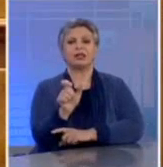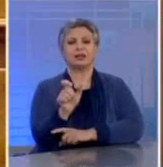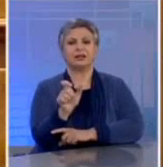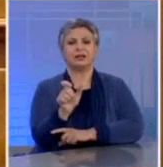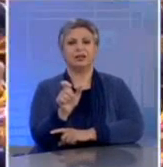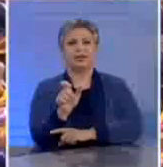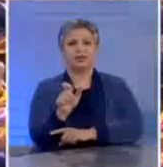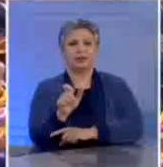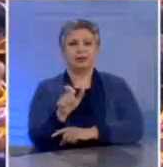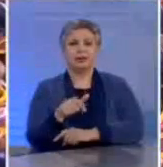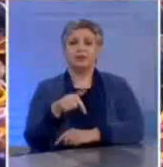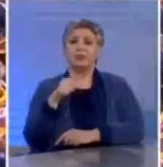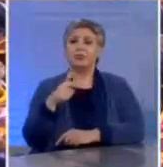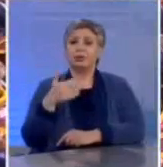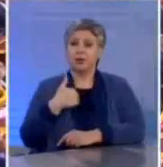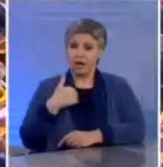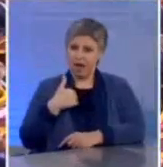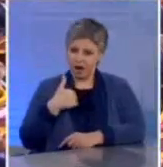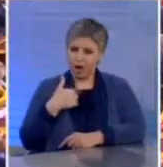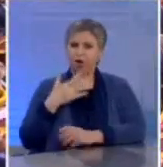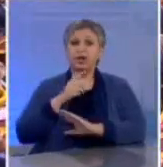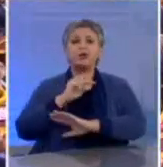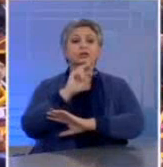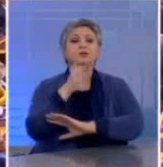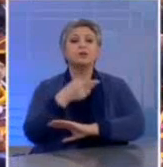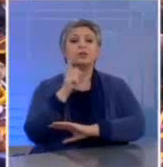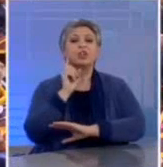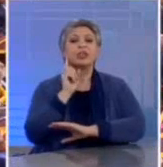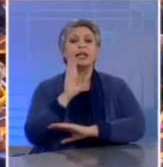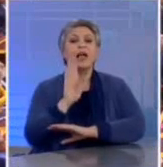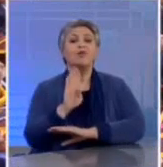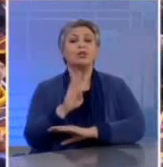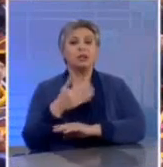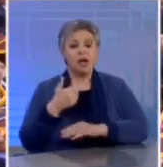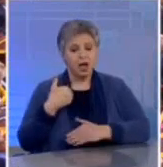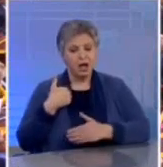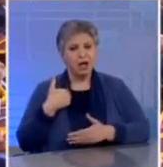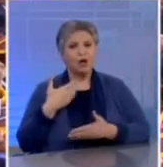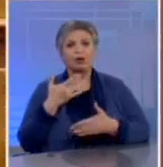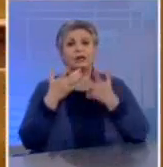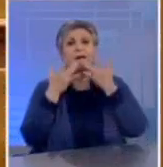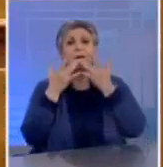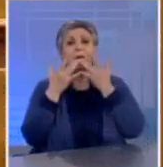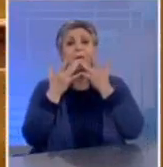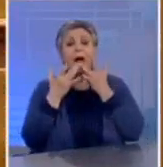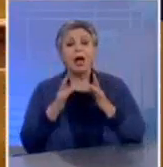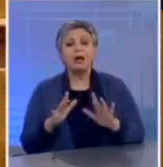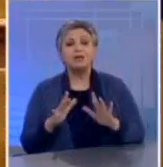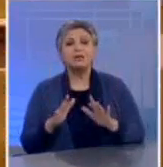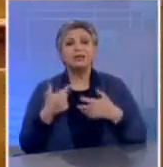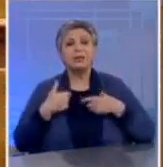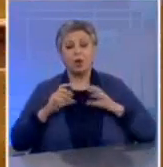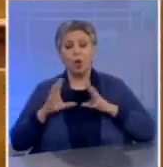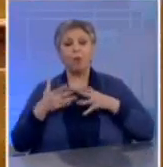άκου, εγώ κυρία Βούλτευση υπέβαλα την παρέτησή μου και των υπουργών, των ανεξάρτητων Ελλήνων στον